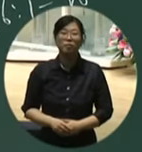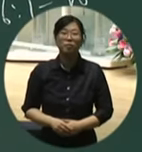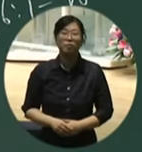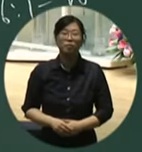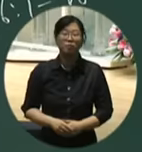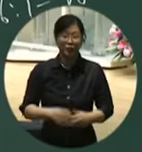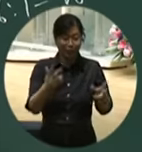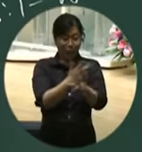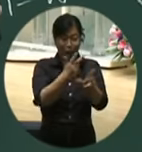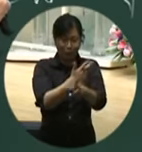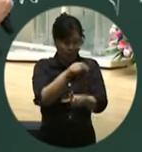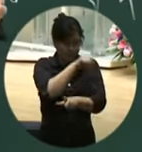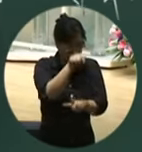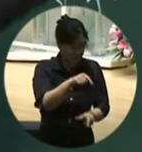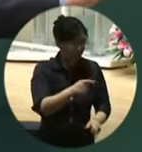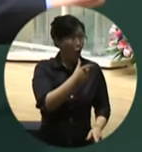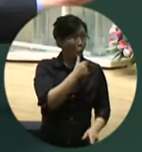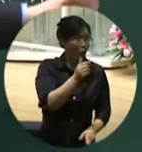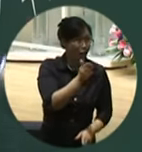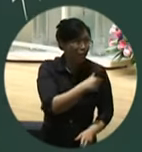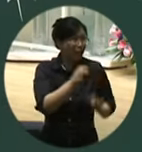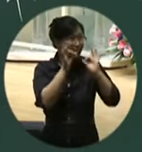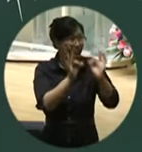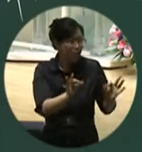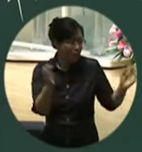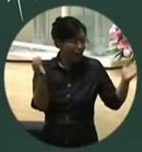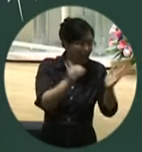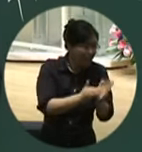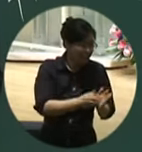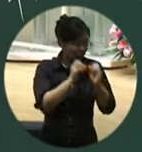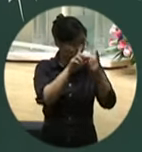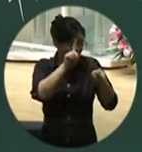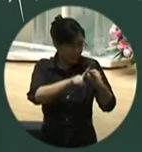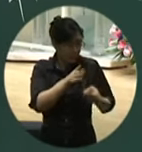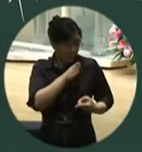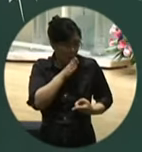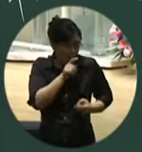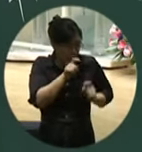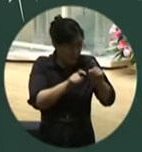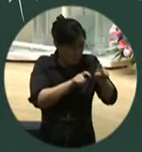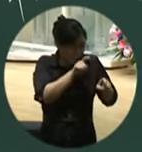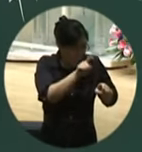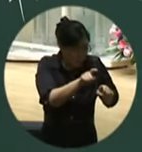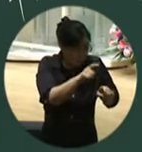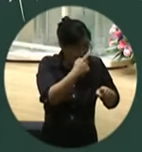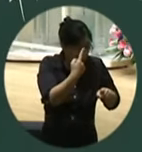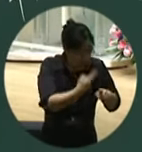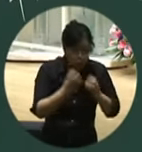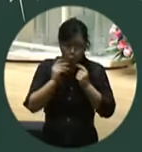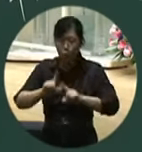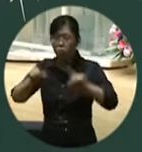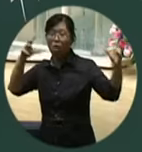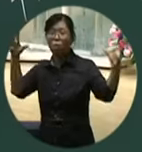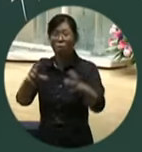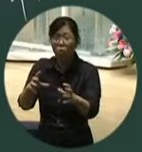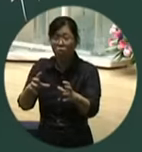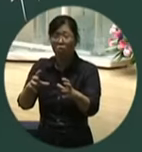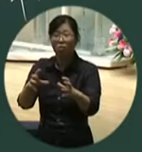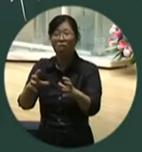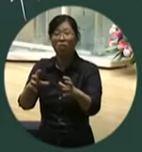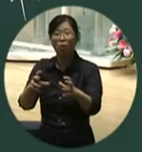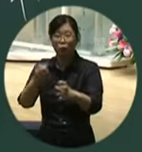동안에 전도 실천해라. So for 6 days during the week, practice evangelism. 주일날 교회 가시거든